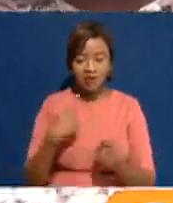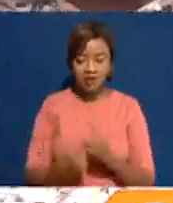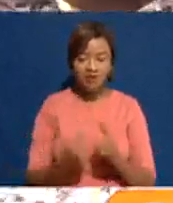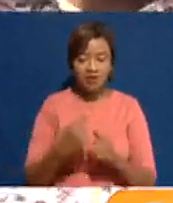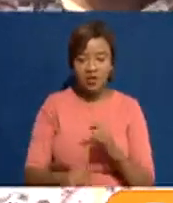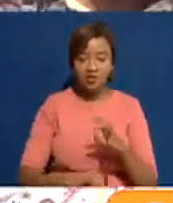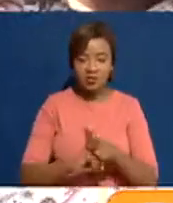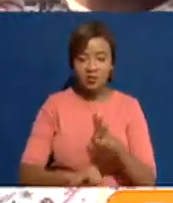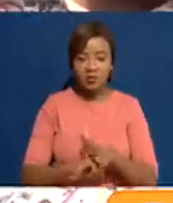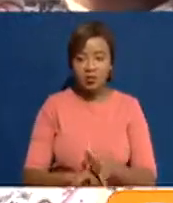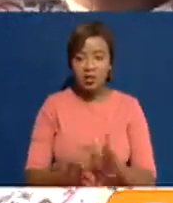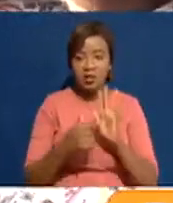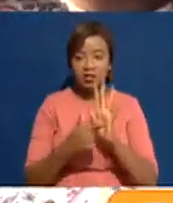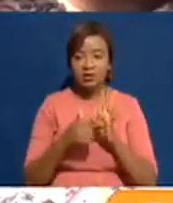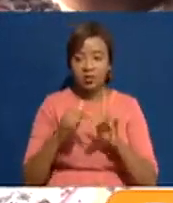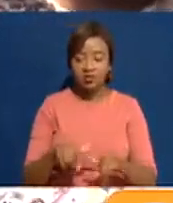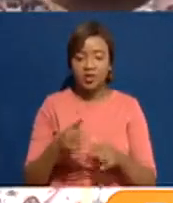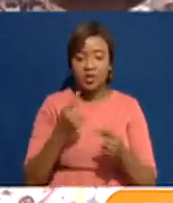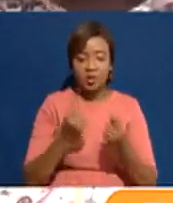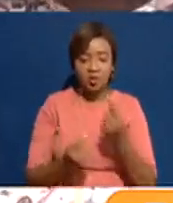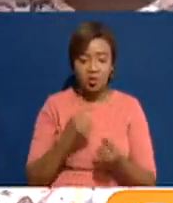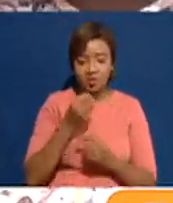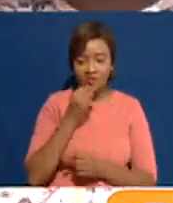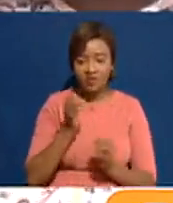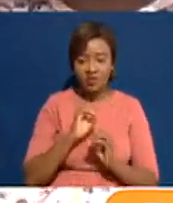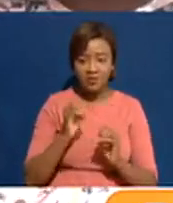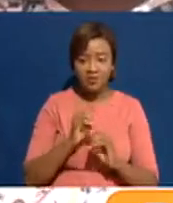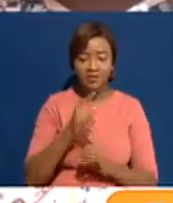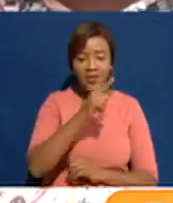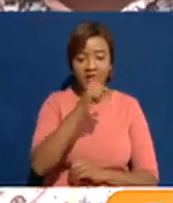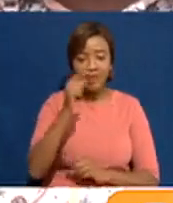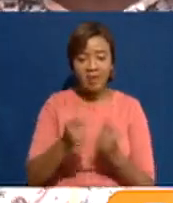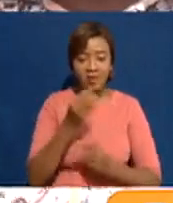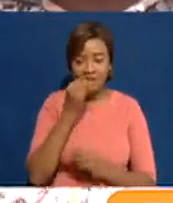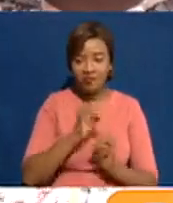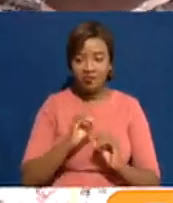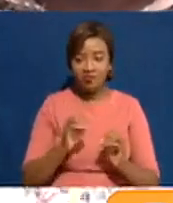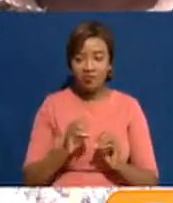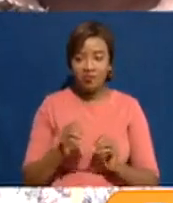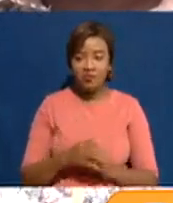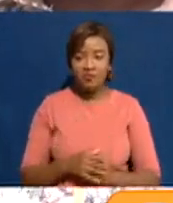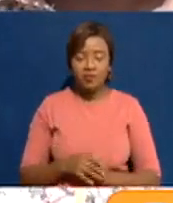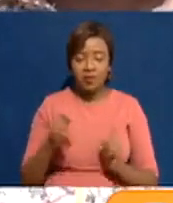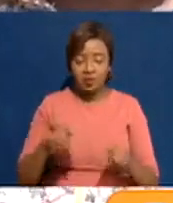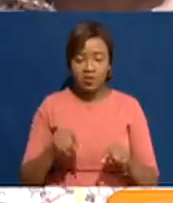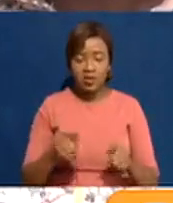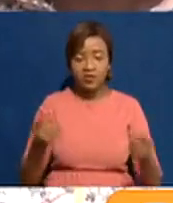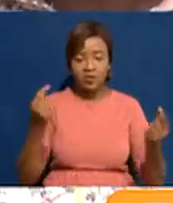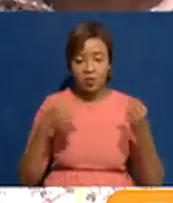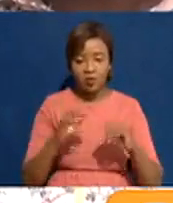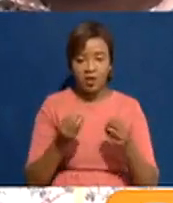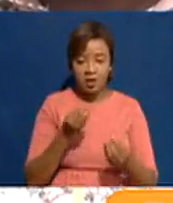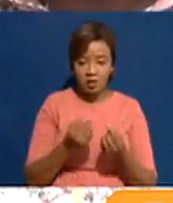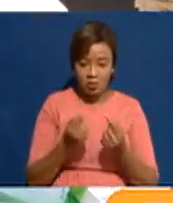hivi wamesimamisha kupika chakula kule mahomes ambapo watoto hao wangepikiwa, leo wamekuja kupikiwa